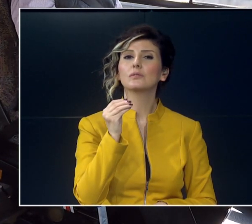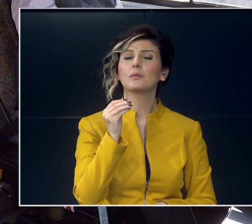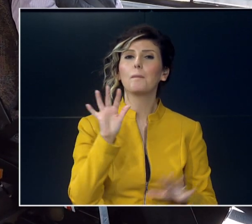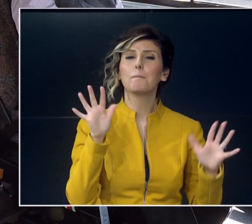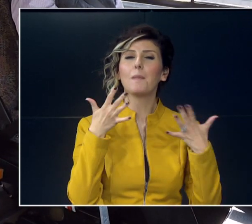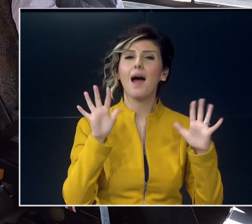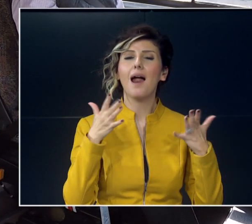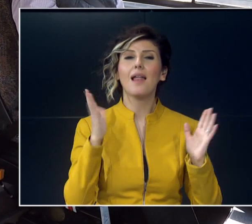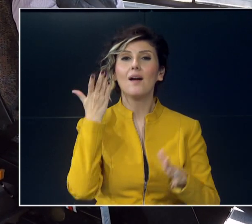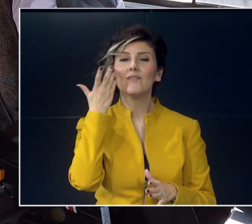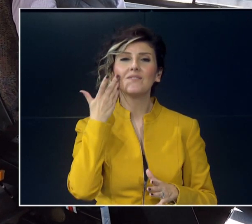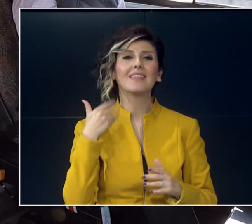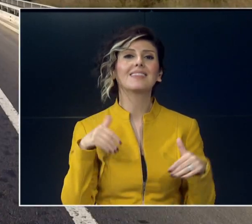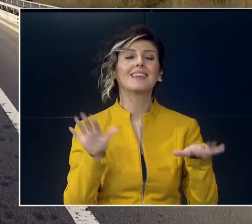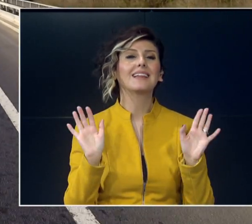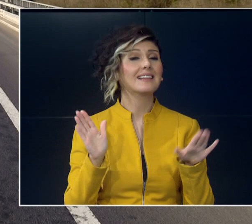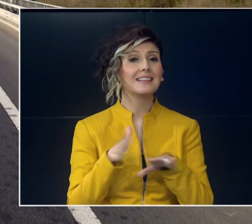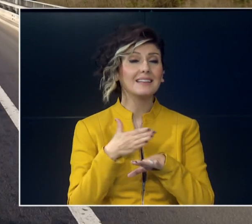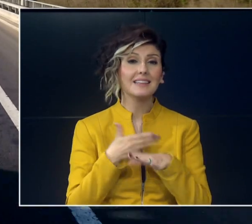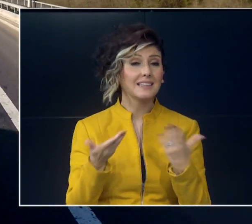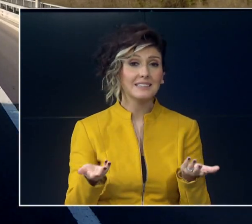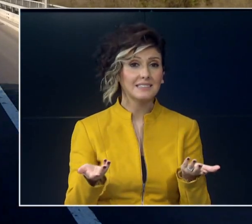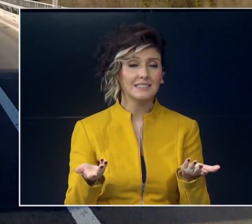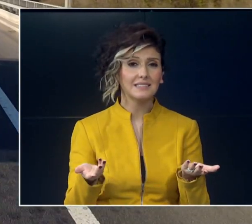parlak değil, cazip değil. Niye?